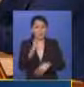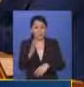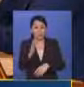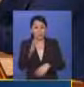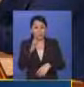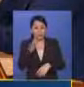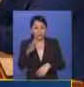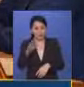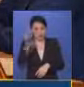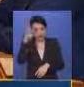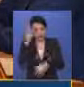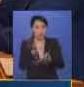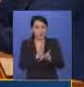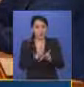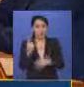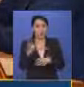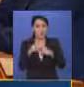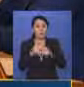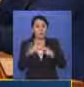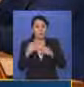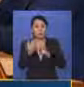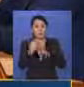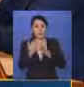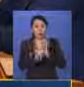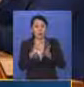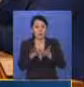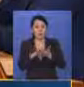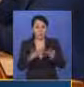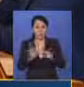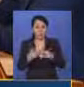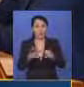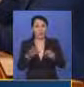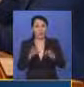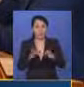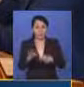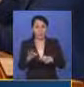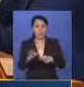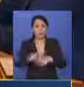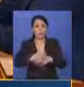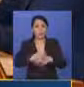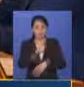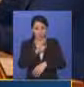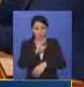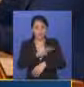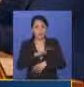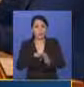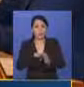алдағы уақытта елімізде саяси және экономикалық даму бағдарламаларының жалғасатын басқа салалар бойынша да ауқымды